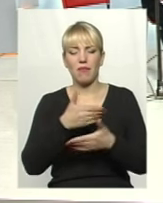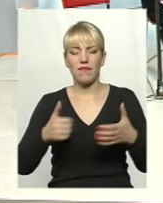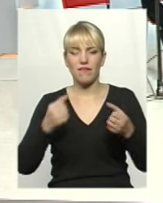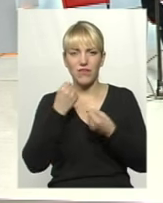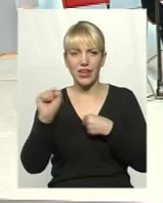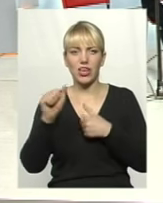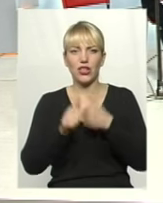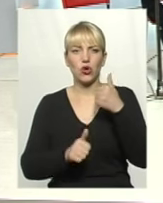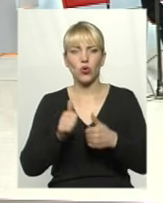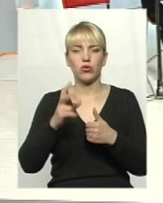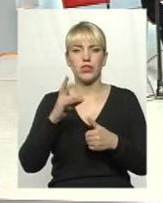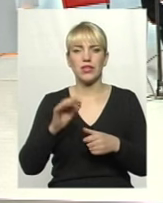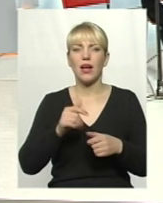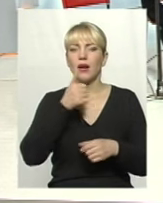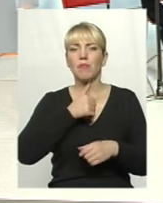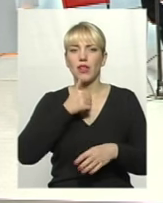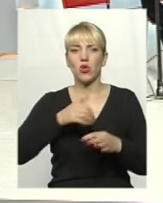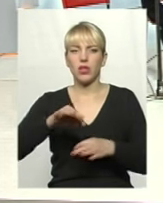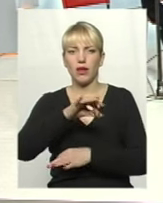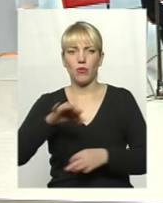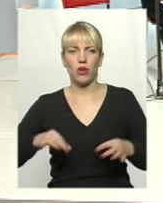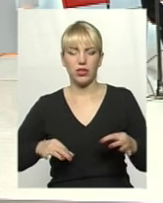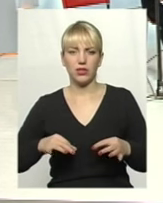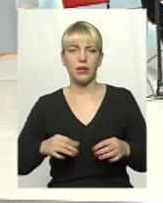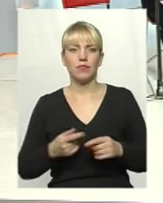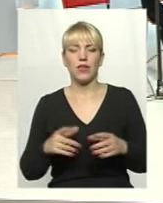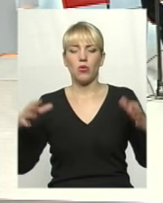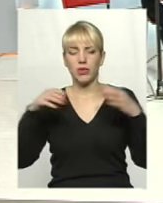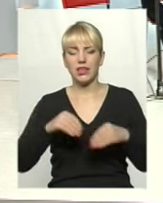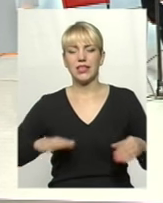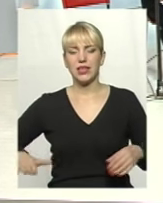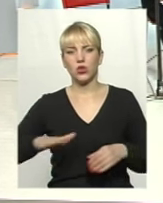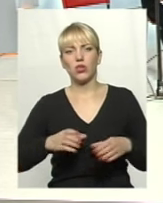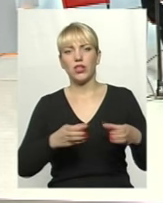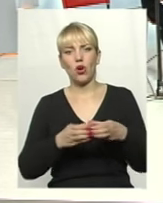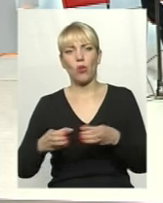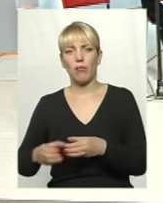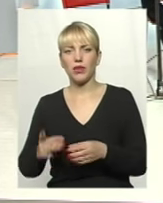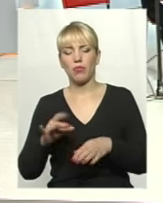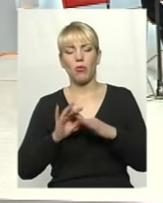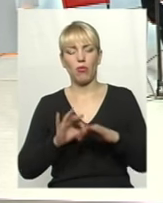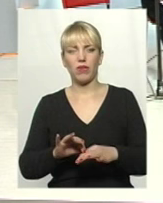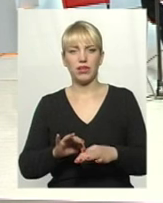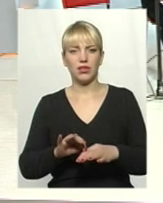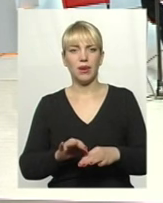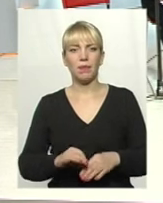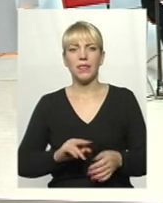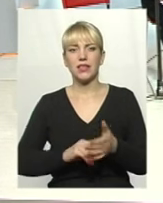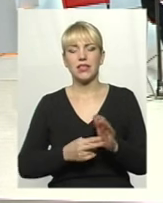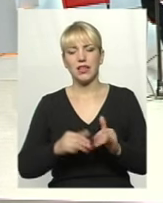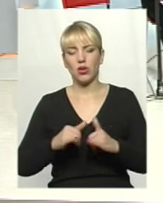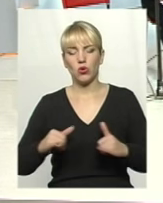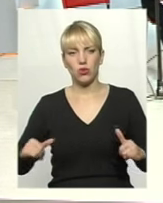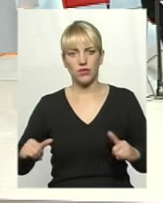на пілотний проект на супровід об'єднаних територіальних громад про проведення стратегії